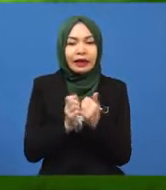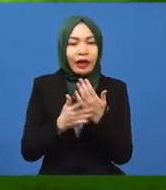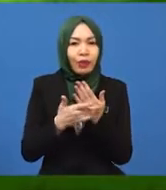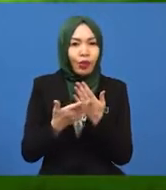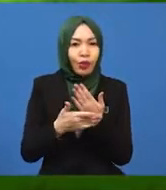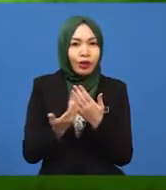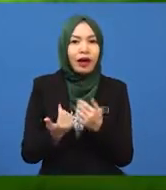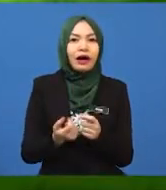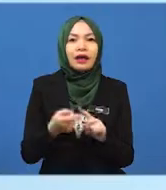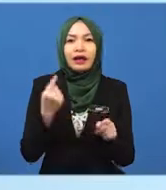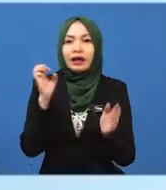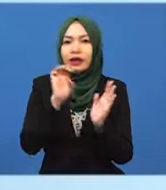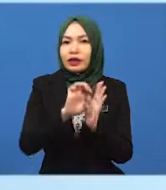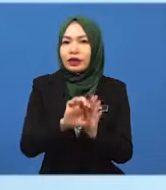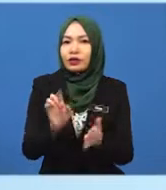contoh-contoh berikut.